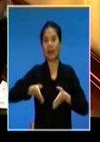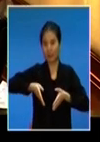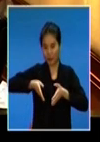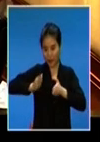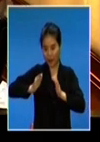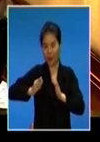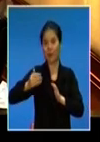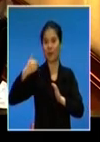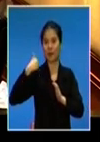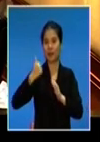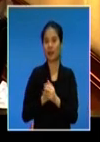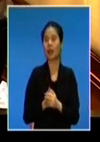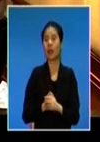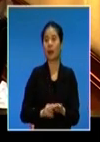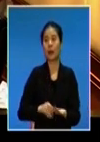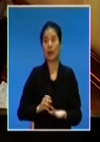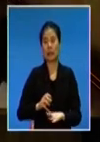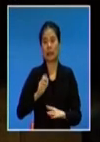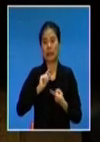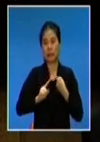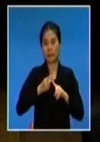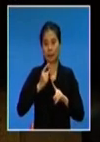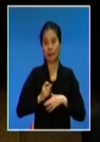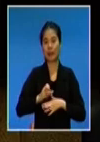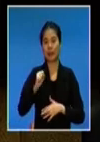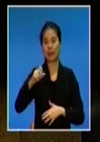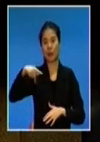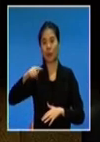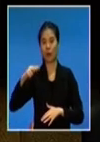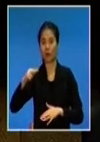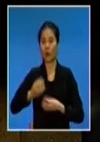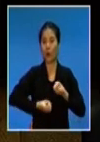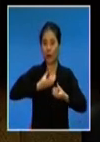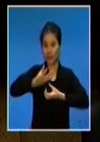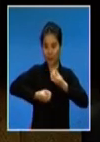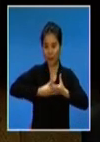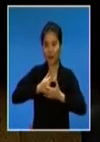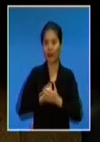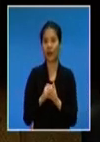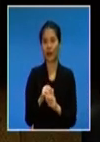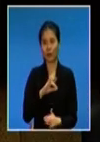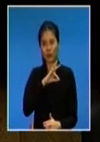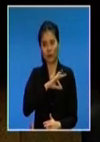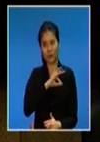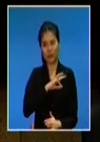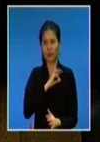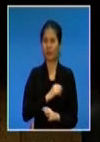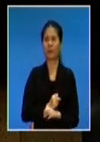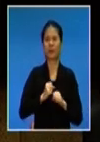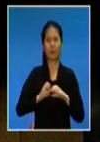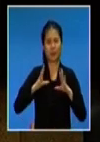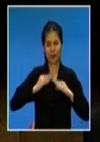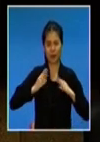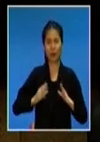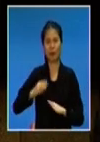นั่งฟังเพื่อนสมาชิกอภิปรายฟังไปฟังมาคล้ายๆกับอภิปรายไม่ไว้วางใจตำรวจ